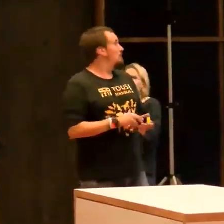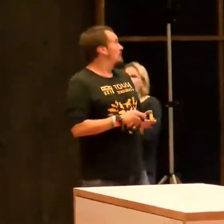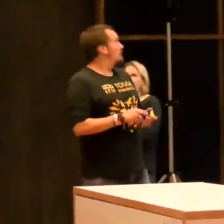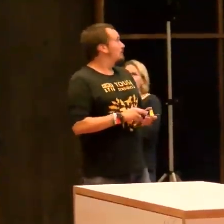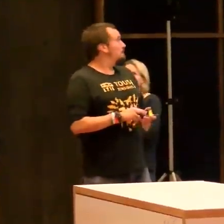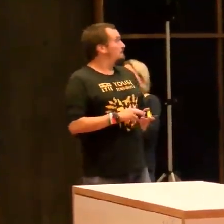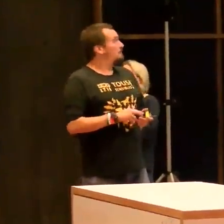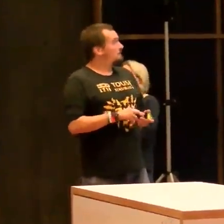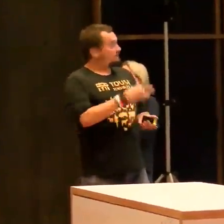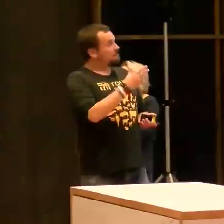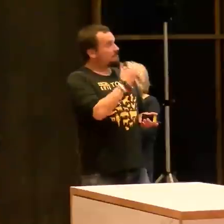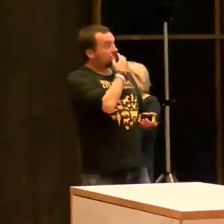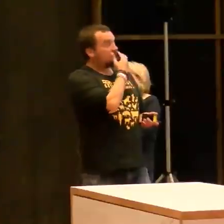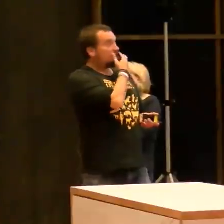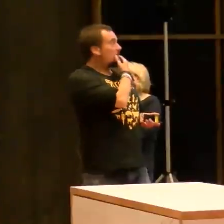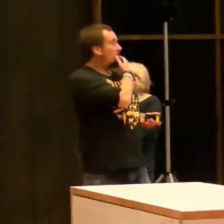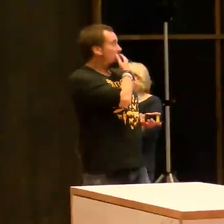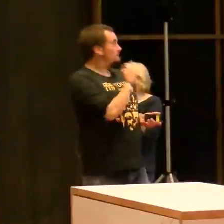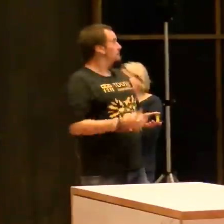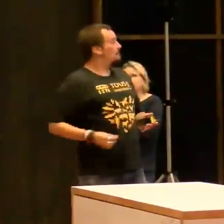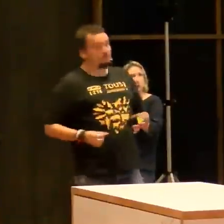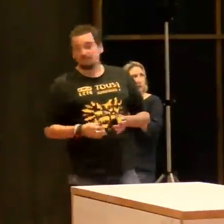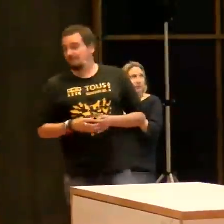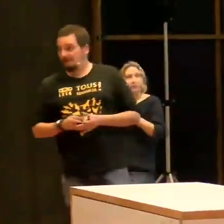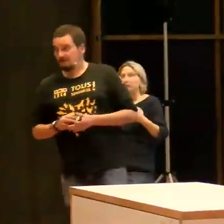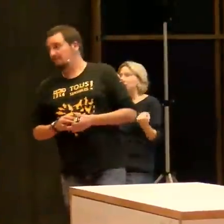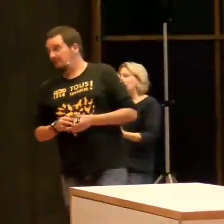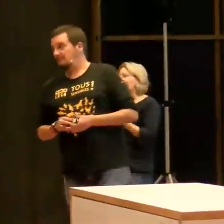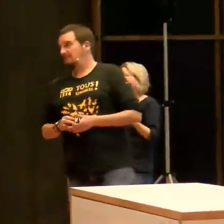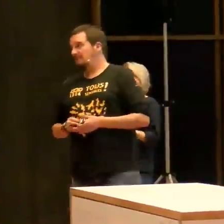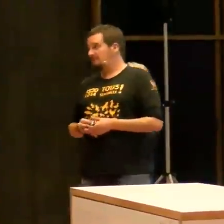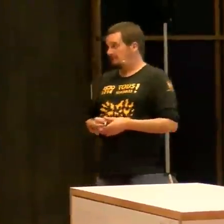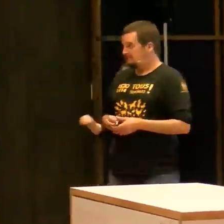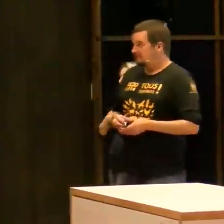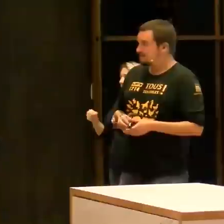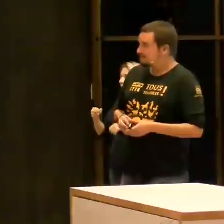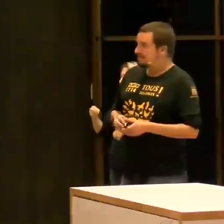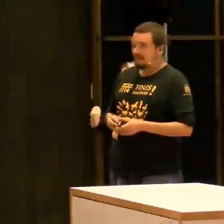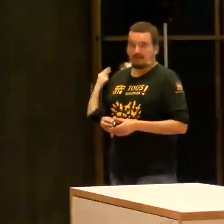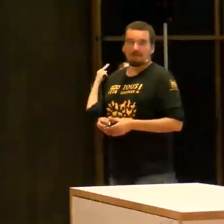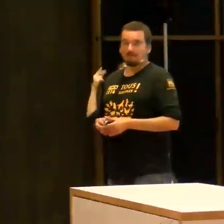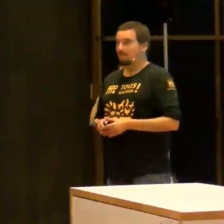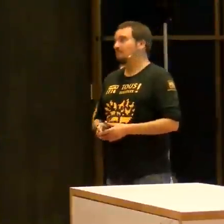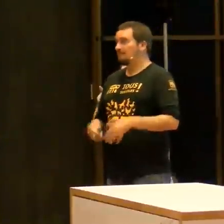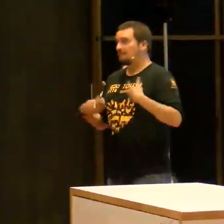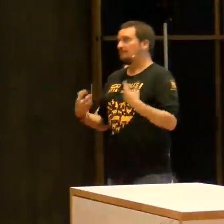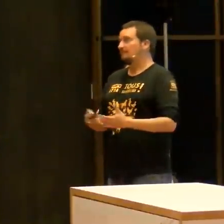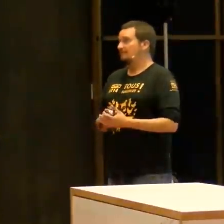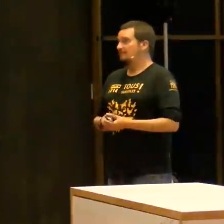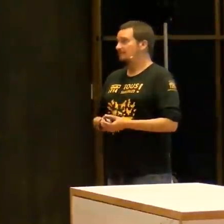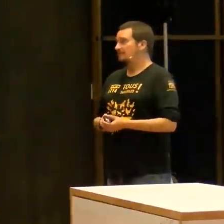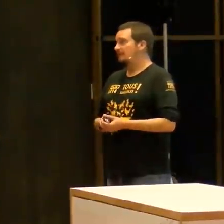Doux, nous avons réalisé une action nationale donc qui s'appelait « On ne fait pas de poulet sans casser des oiseaux », où donc on a